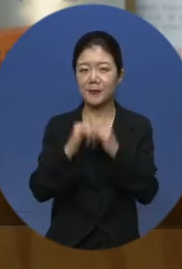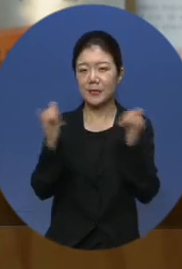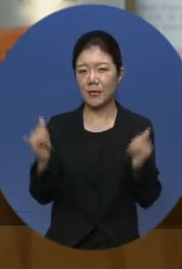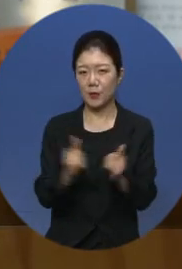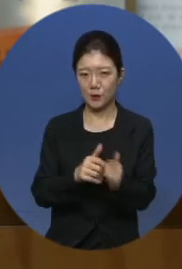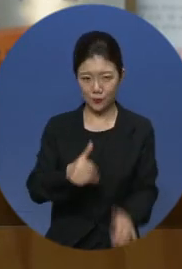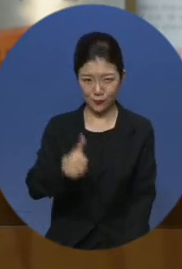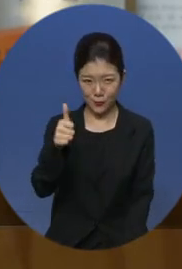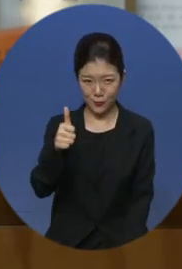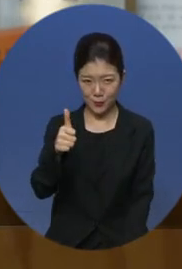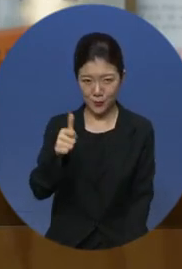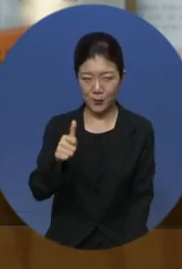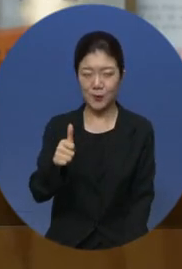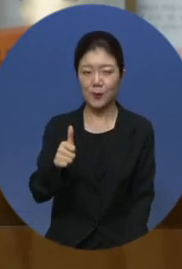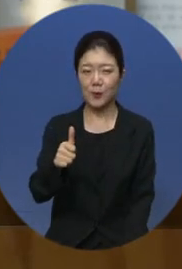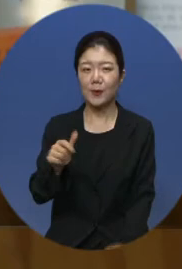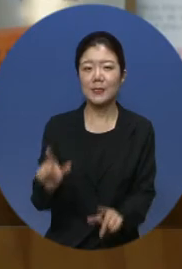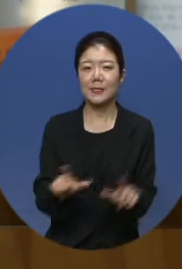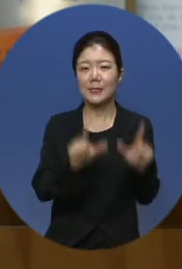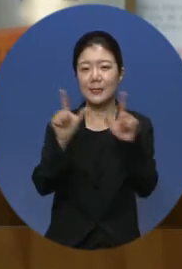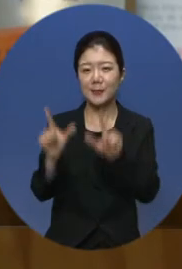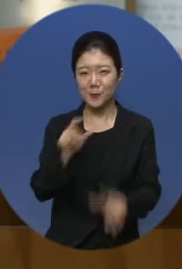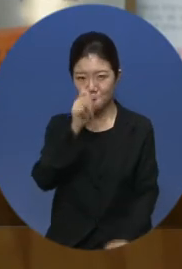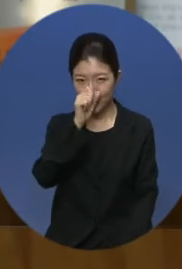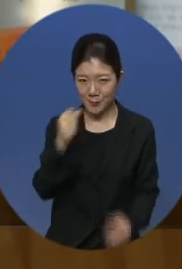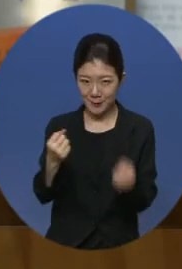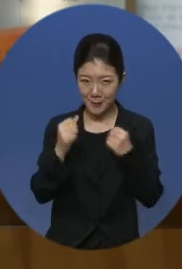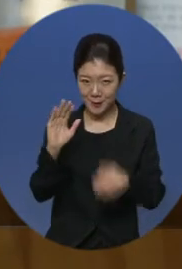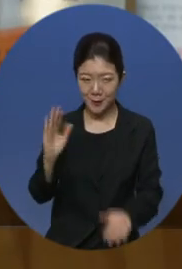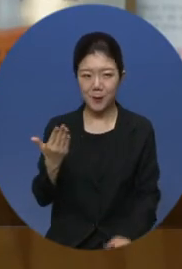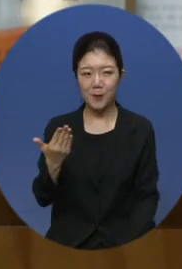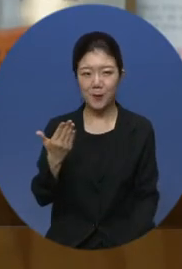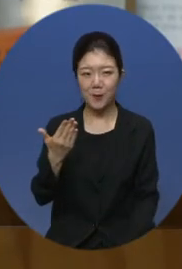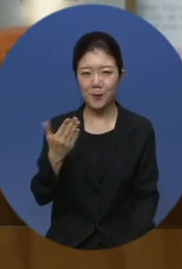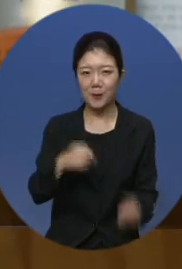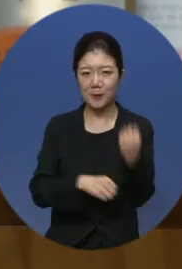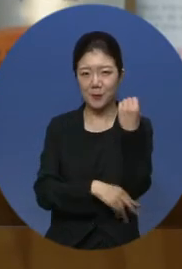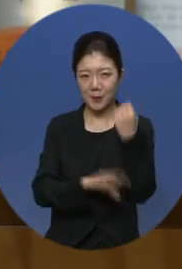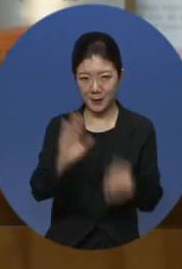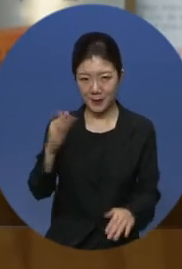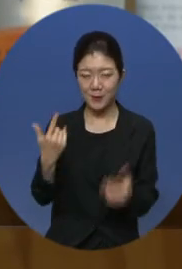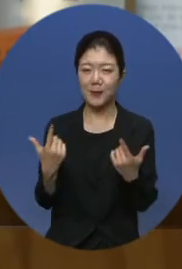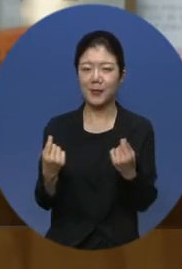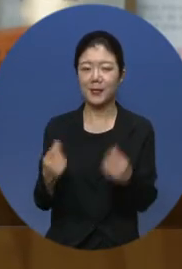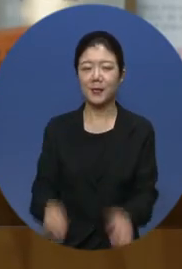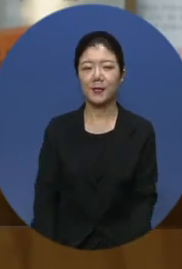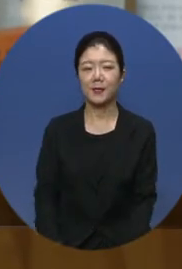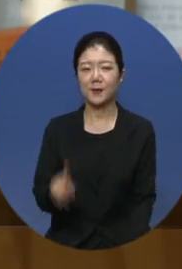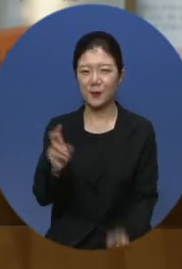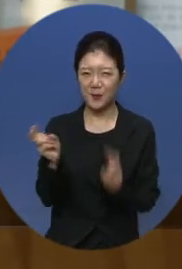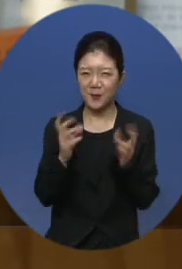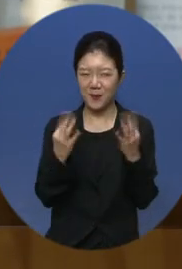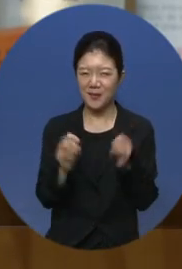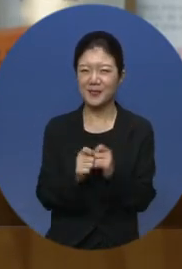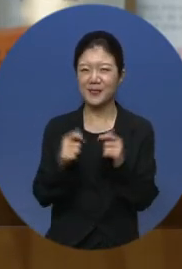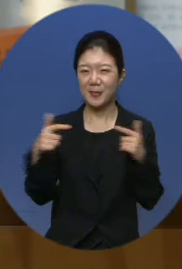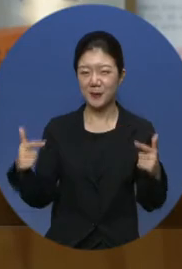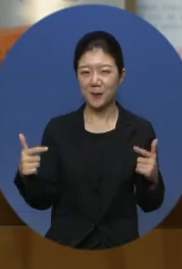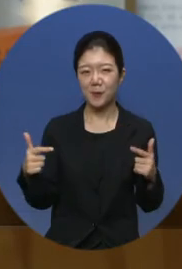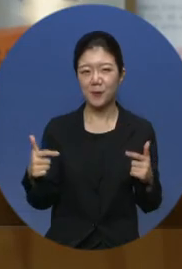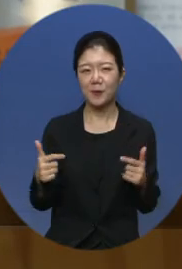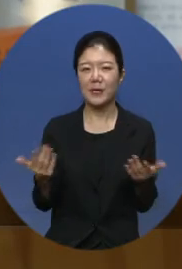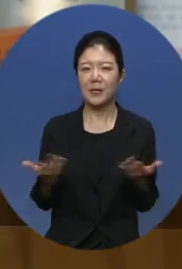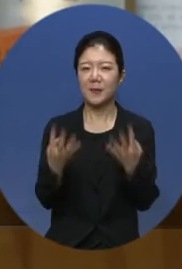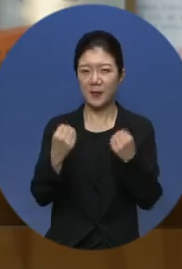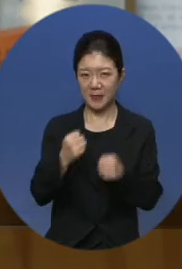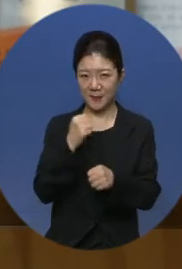주체로 자리매김할 수 있는 좋은 힘이 되고 터전이 될 것 같습니다. 그래서 그런 직장들이 좀 많이 늘어났으면 또 그 직무를 많이